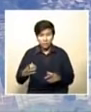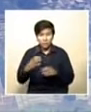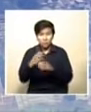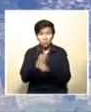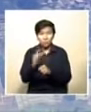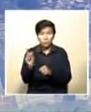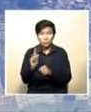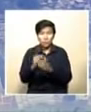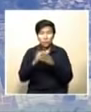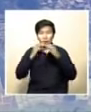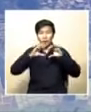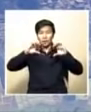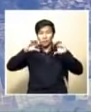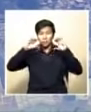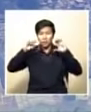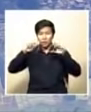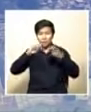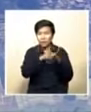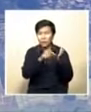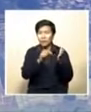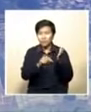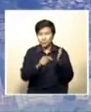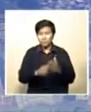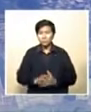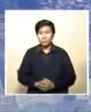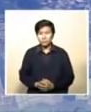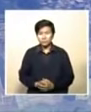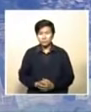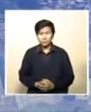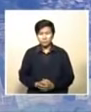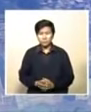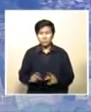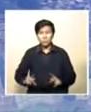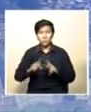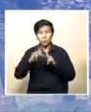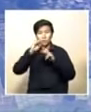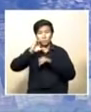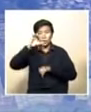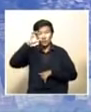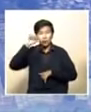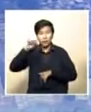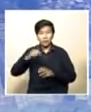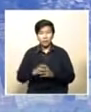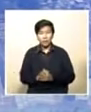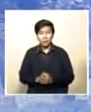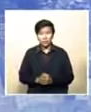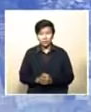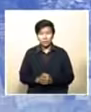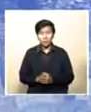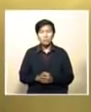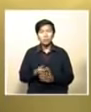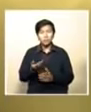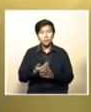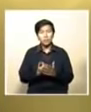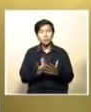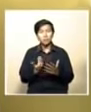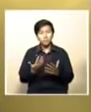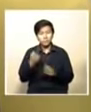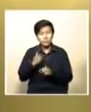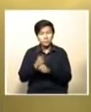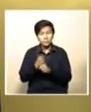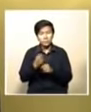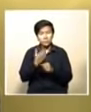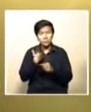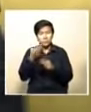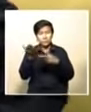คนไทยนะครับไม่ว่าด่านทางบกหรือทางอากาศเนี่ยจะต้องมีมาตรการตามที่กล่าวแล้วนะครับคือไม่นำเชื้อโรคเข้ามาแล้วก็ส